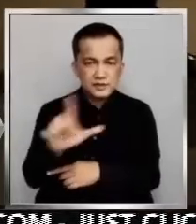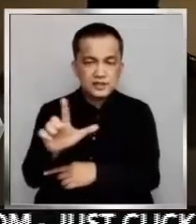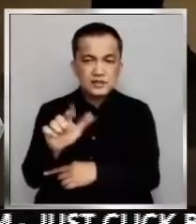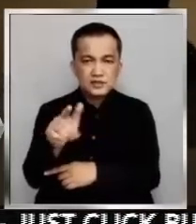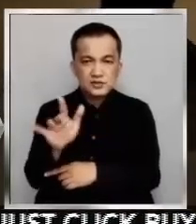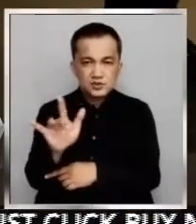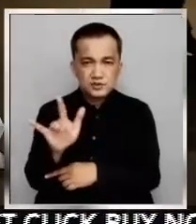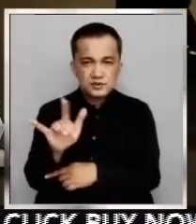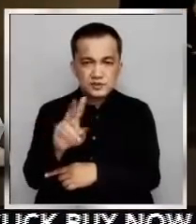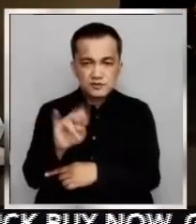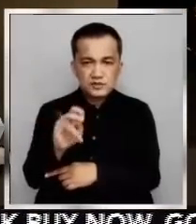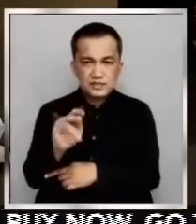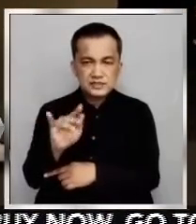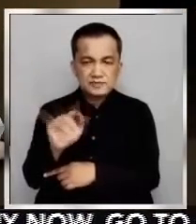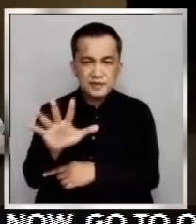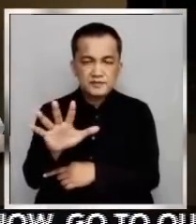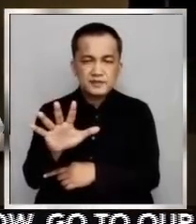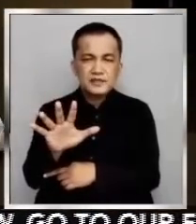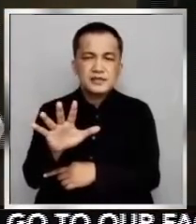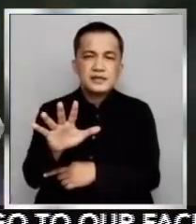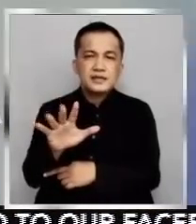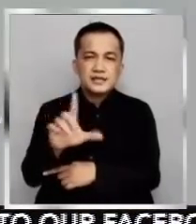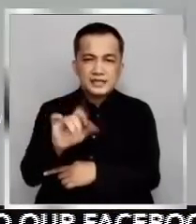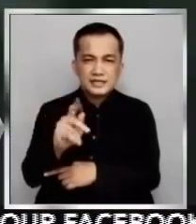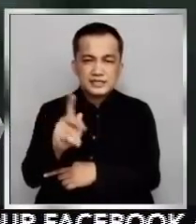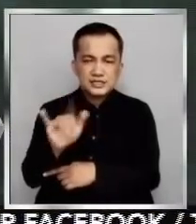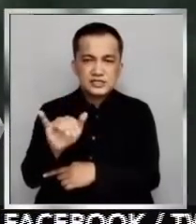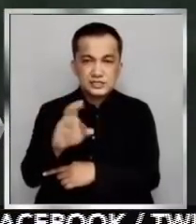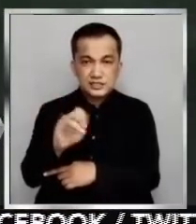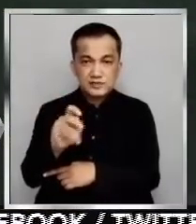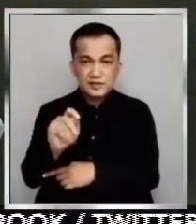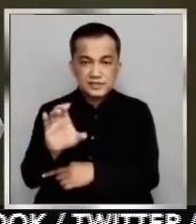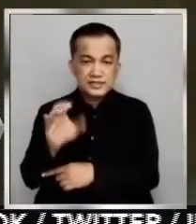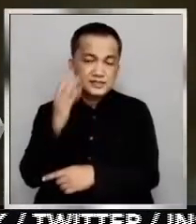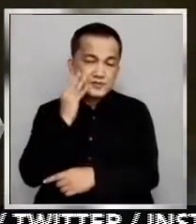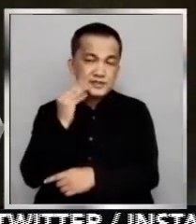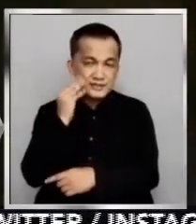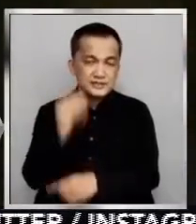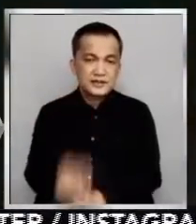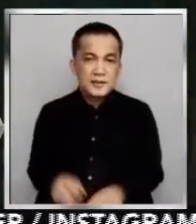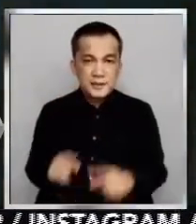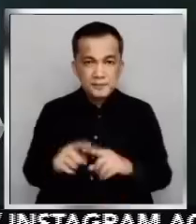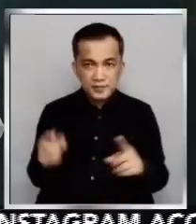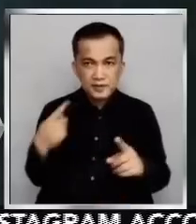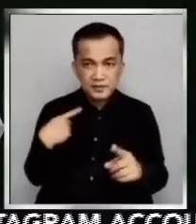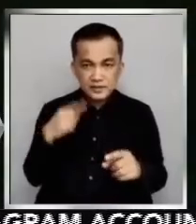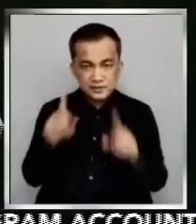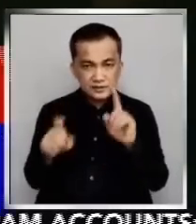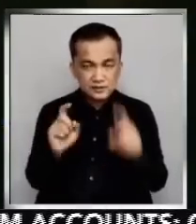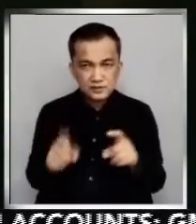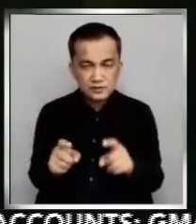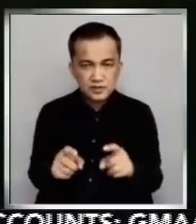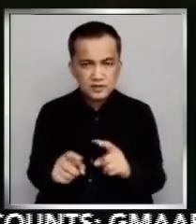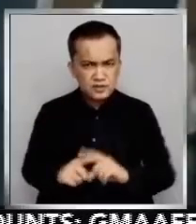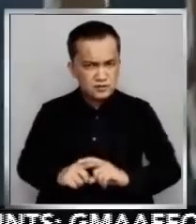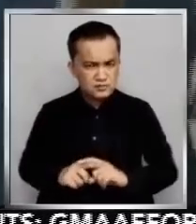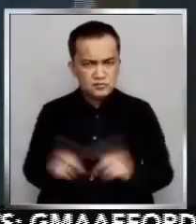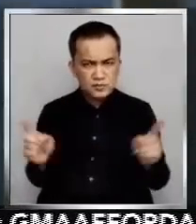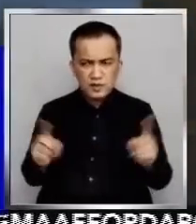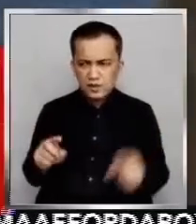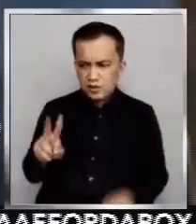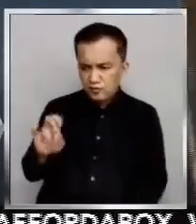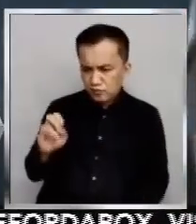5 Legacy, the cinematic experience. Pero may mga nagtatanong, iba pa ba ang Voltes